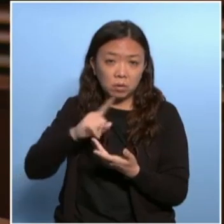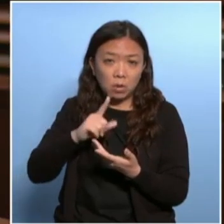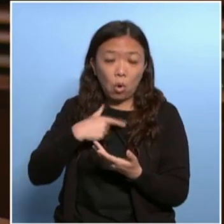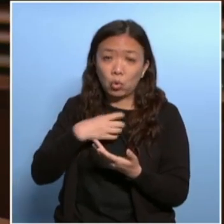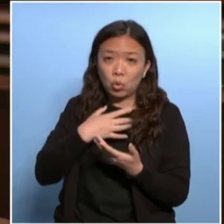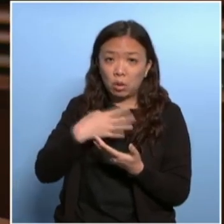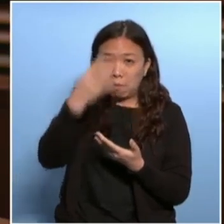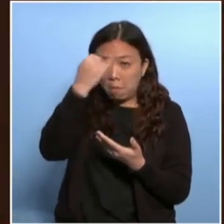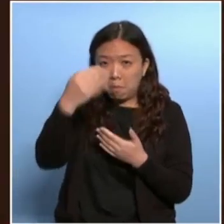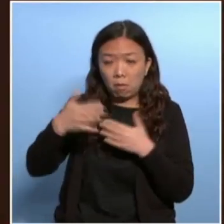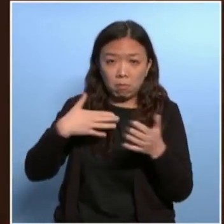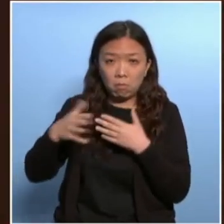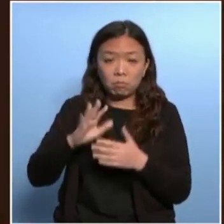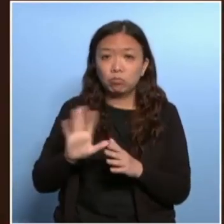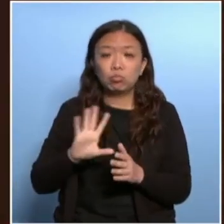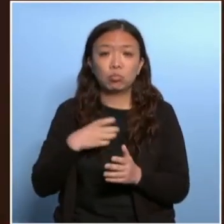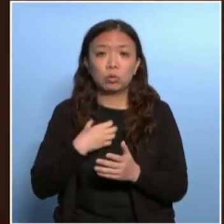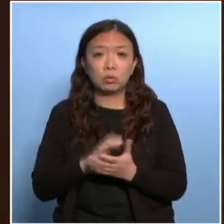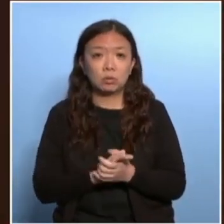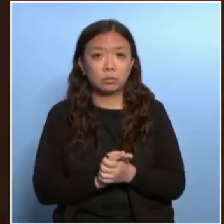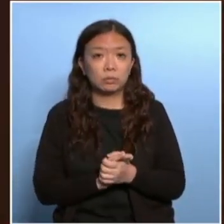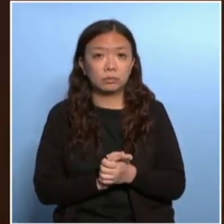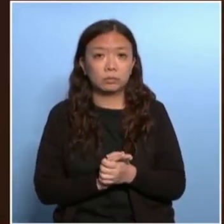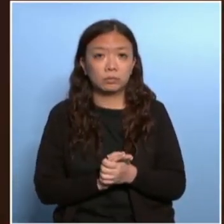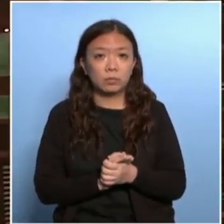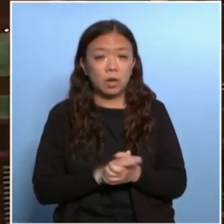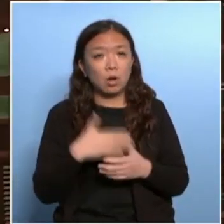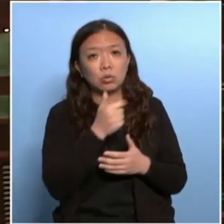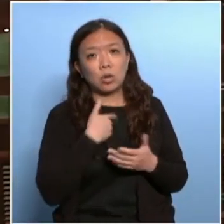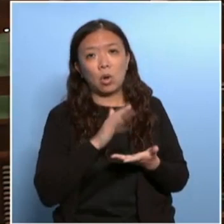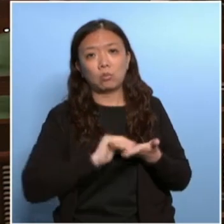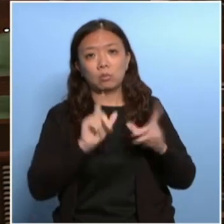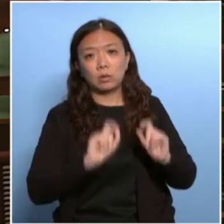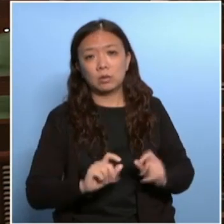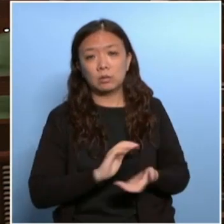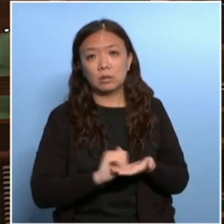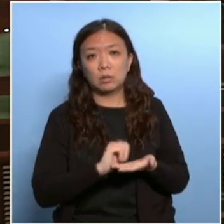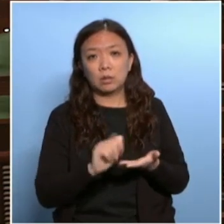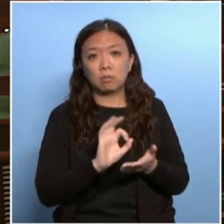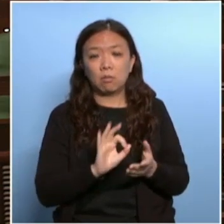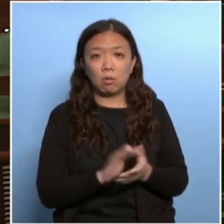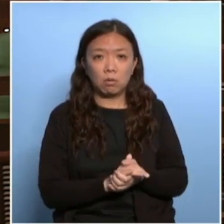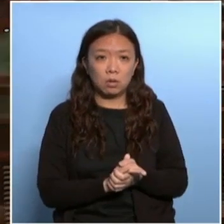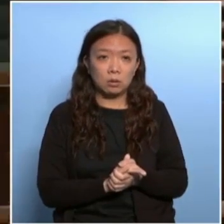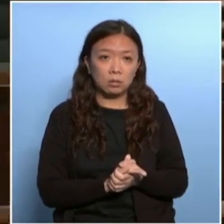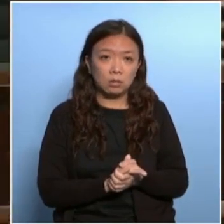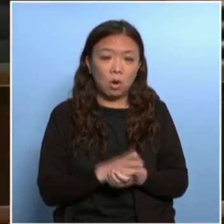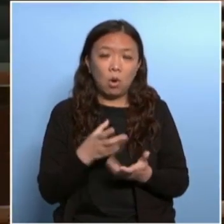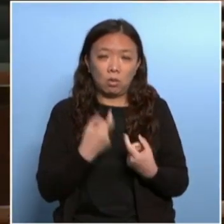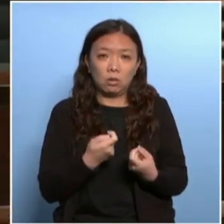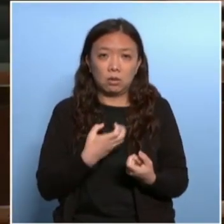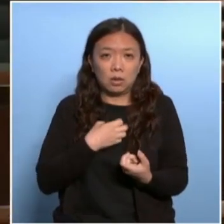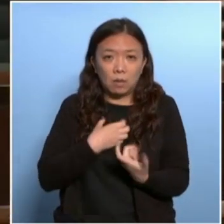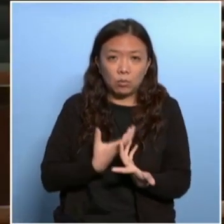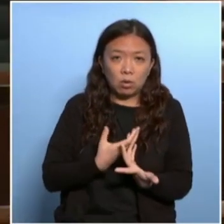認為嗰啲係不幸遭遇。 哦，唔緊要嘅，即係主席，我都冇乜好澄清嘅，我即係 郭家麒議員， 我冇嘢好澄清，我都係有感而發